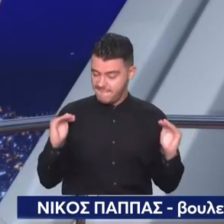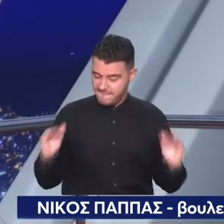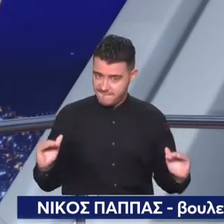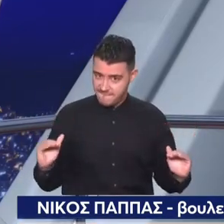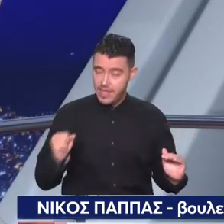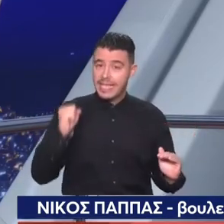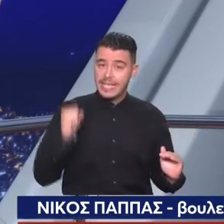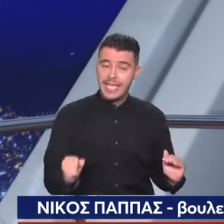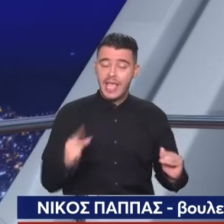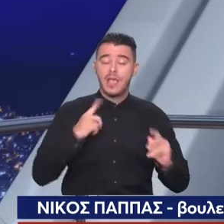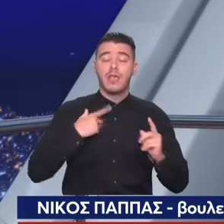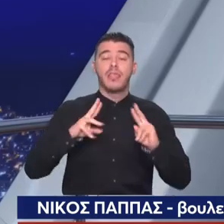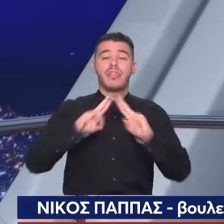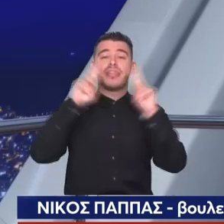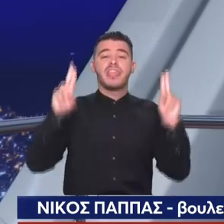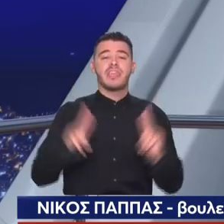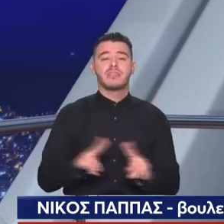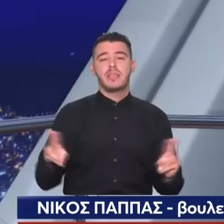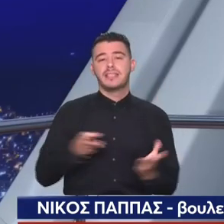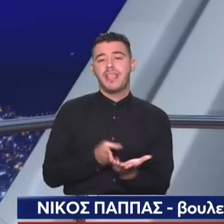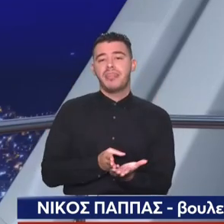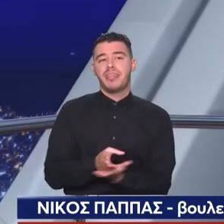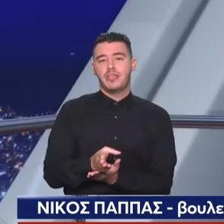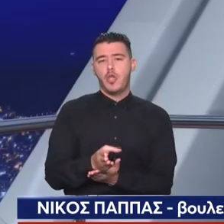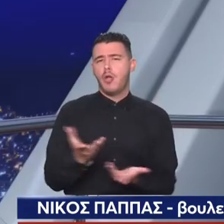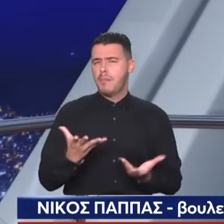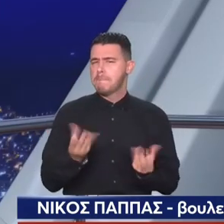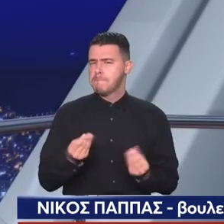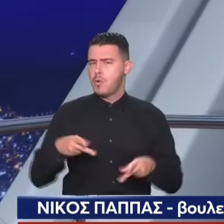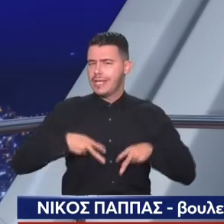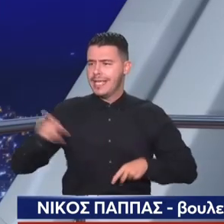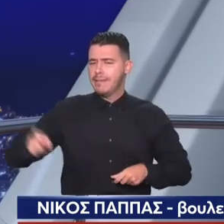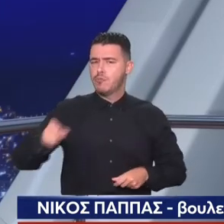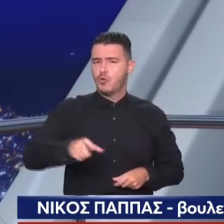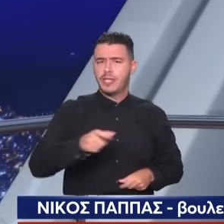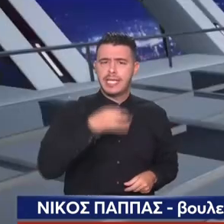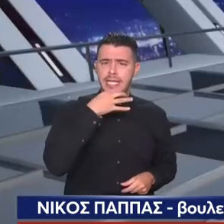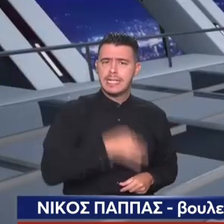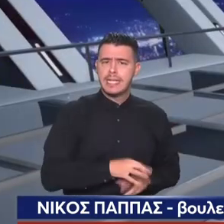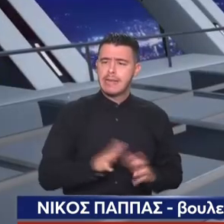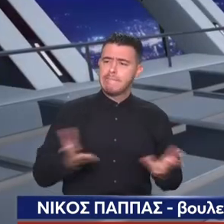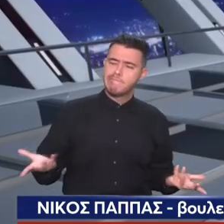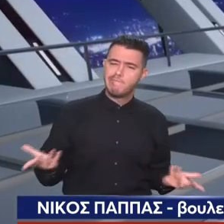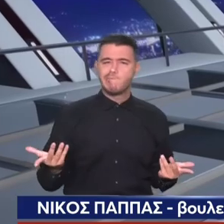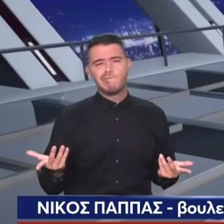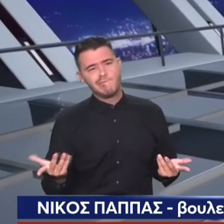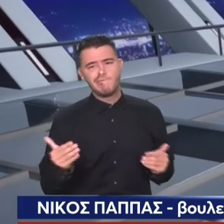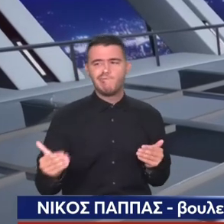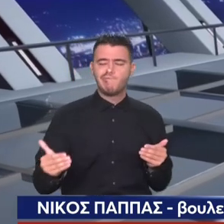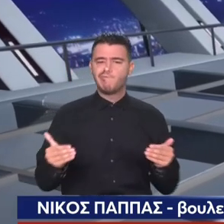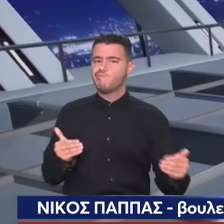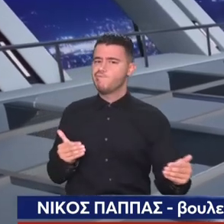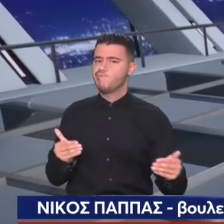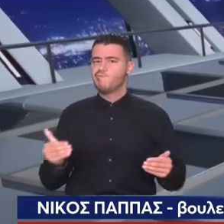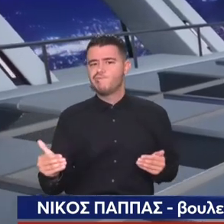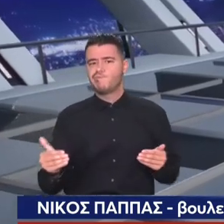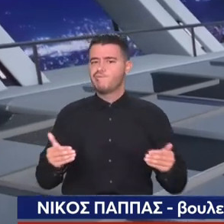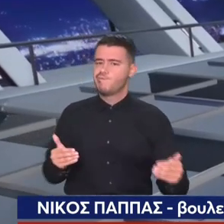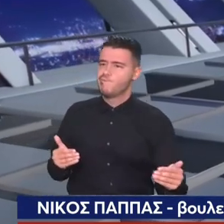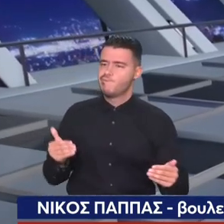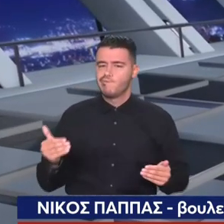Μητσοτάκη, διότι βλέπουμε τους υπουργούς του κ. Μητσοτάκη να λένε ότι η εθνική κυριαρχία είναι σχετική έννοια, ότι. Πολύ μου αρέσει